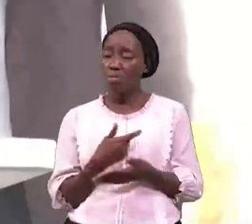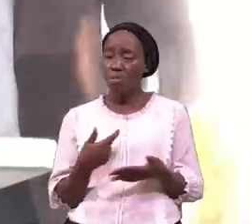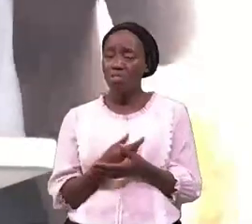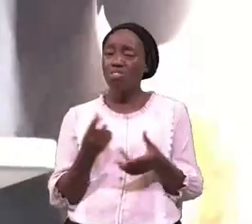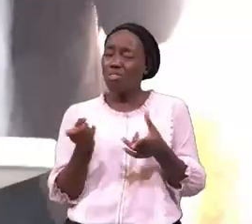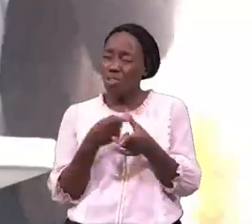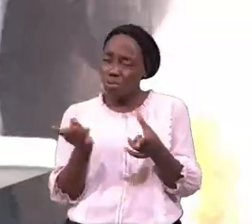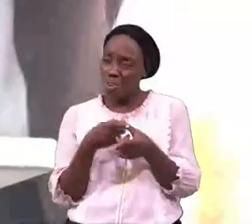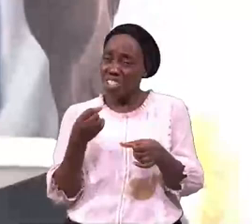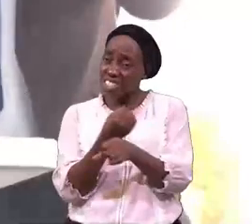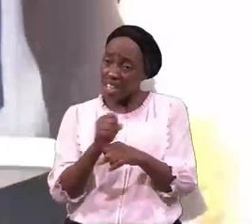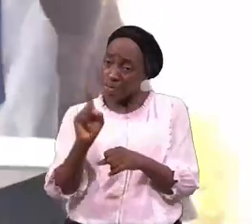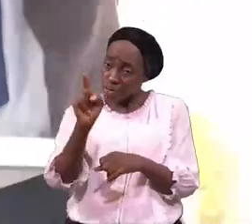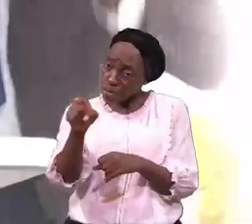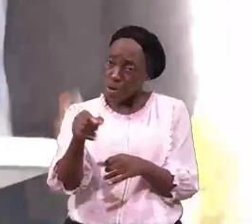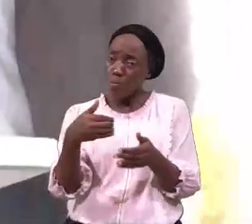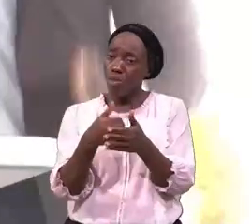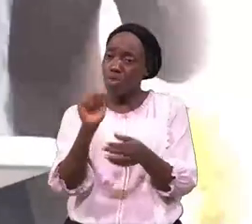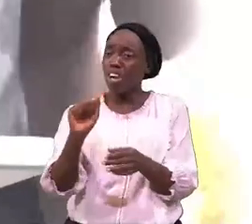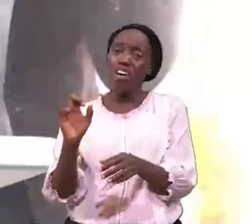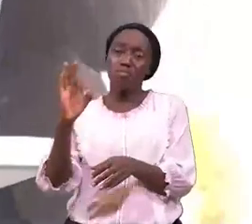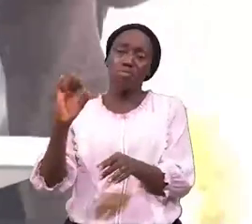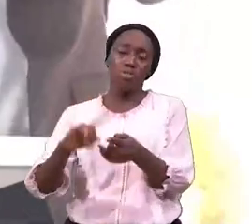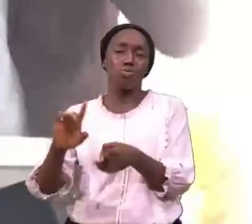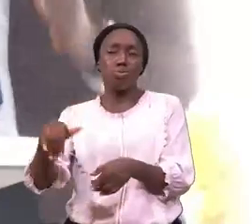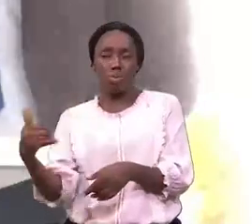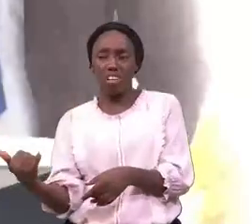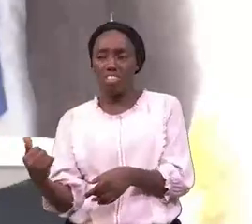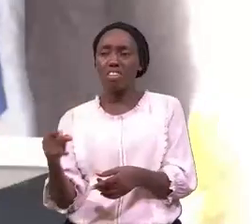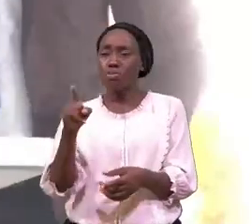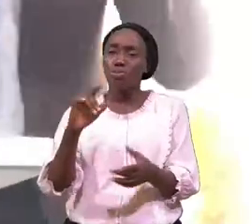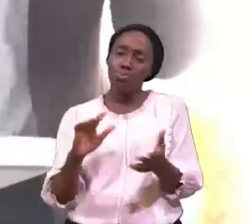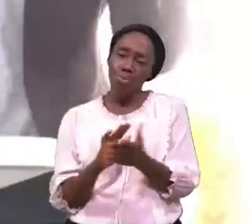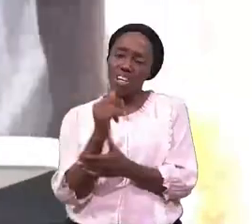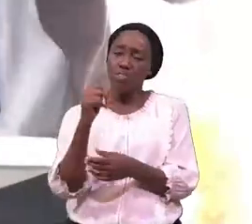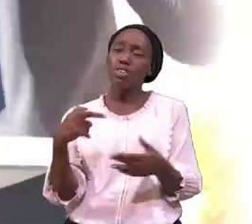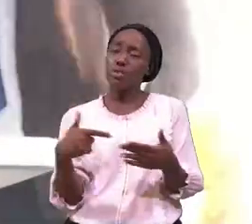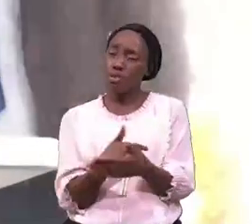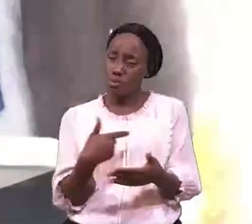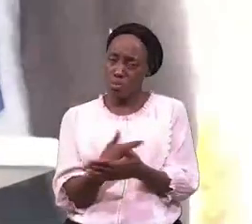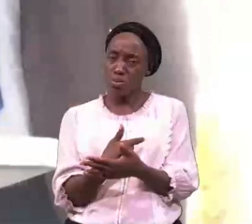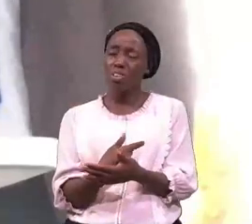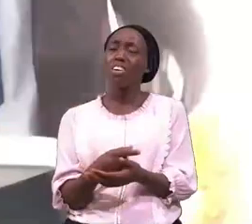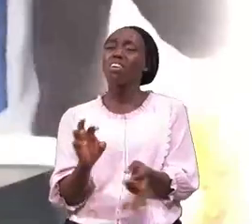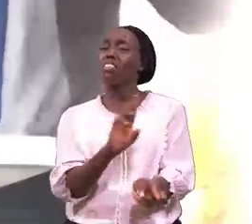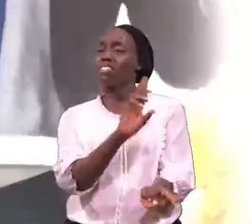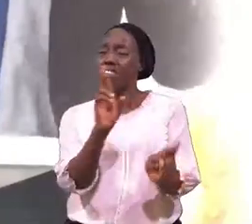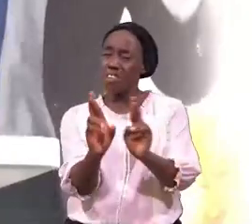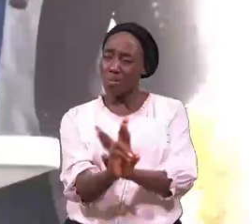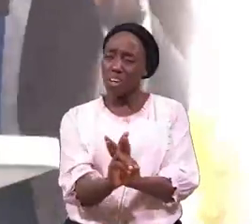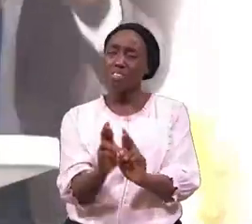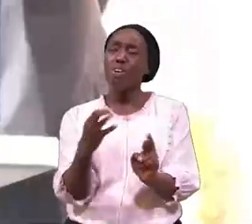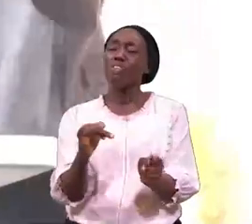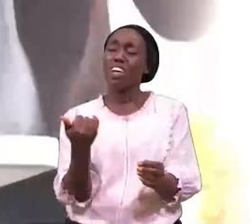Que l'évangile te sauve d'abord. Crois l'évangile. Crois l'évangile. Répands-toi de tout péché.